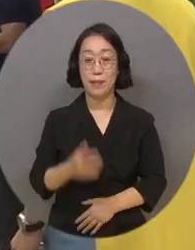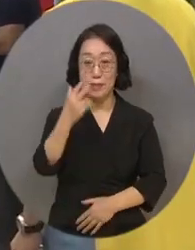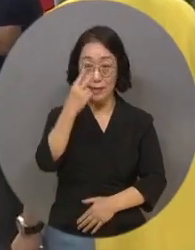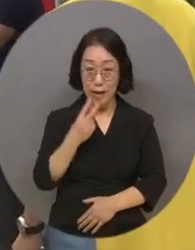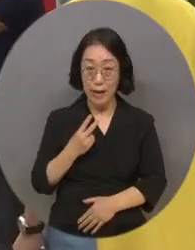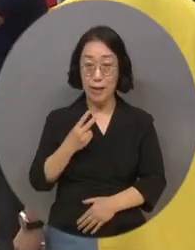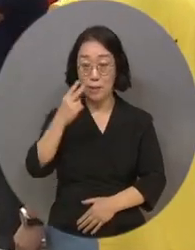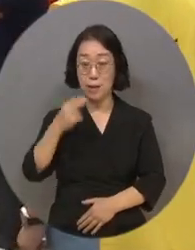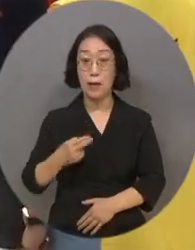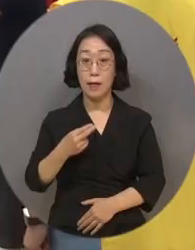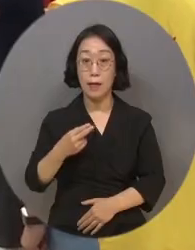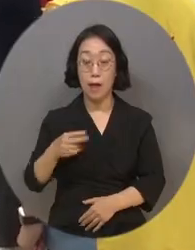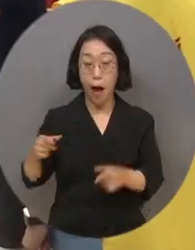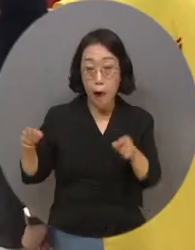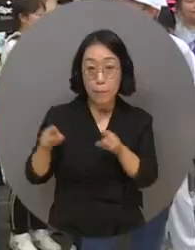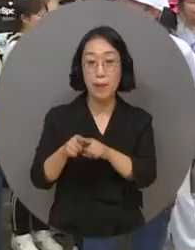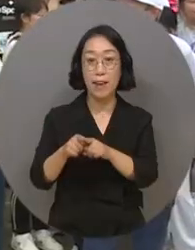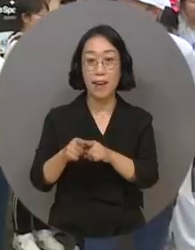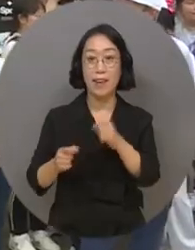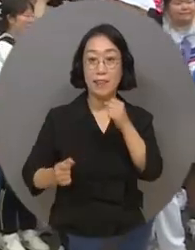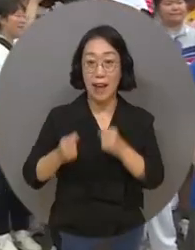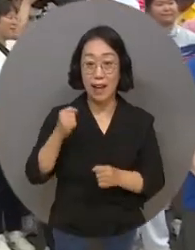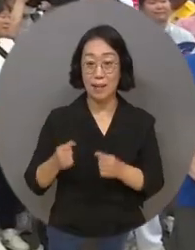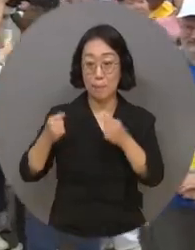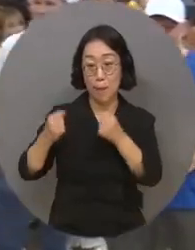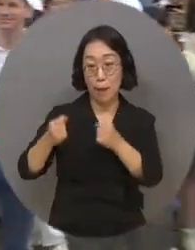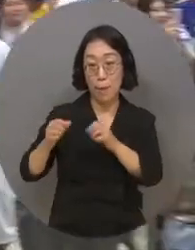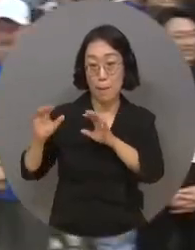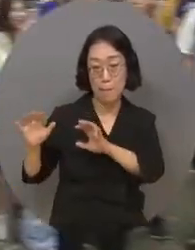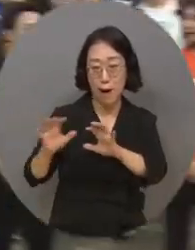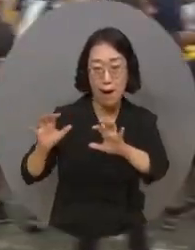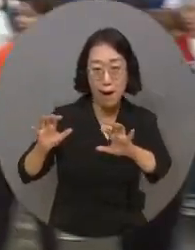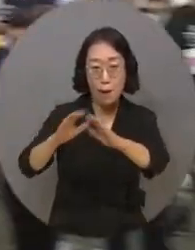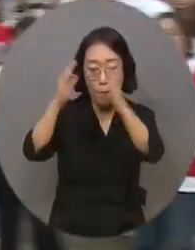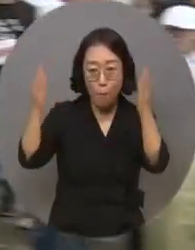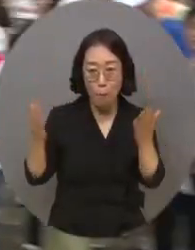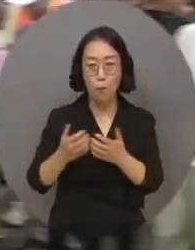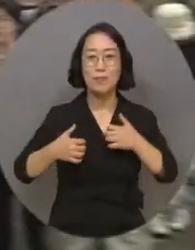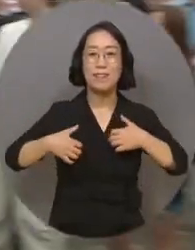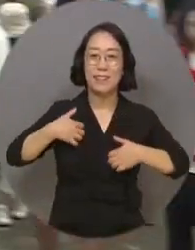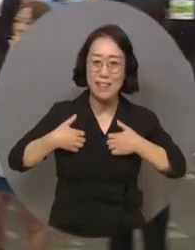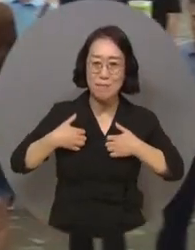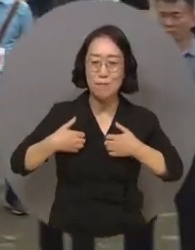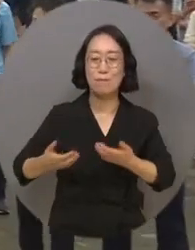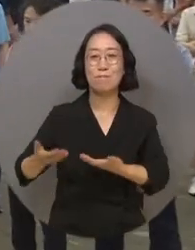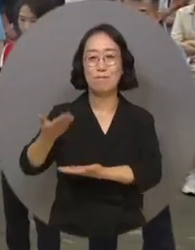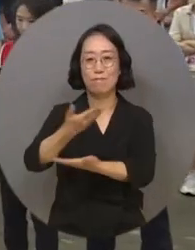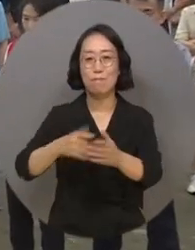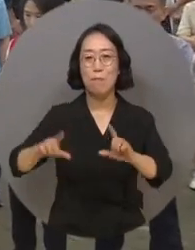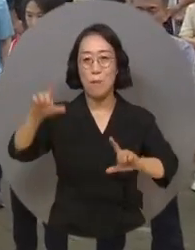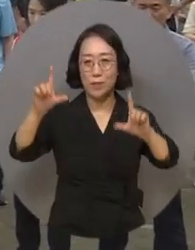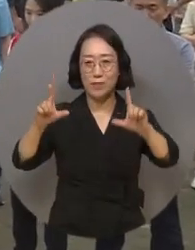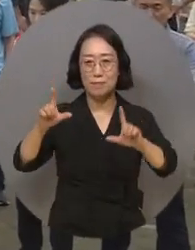장애인과 비장애인이 함께 달린 이 순간 모두가 함께 승리의 기쁨을 맛보는 승리자였습니다.